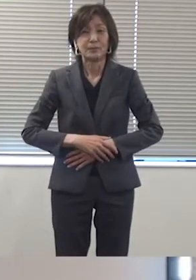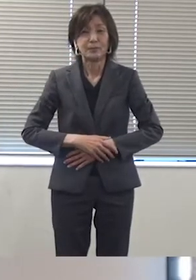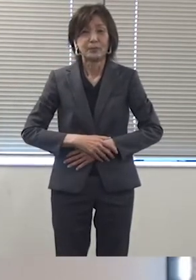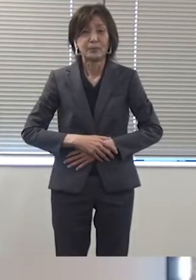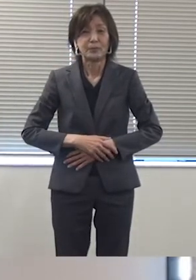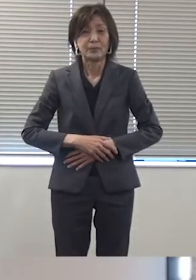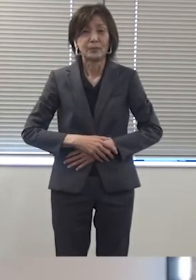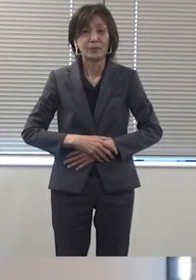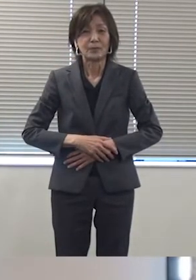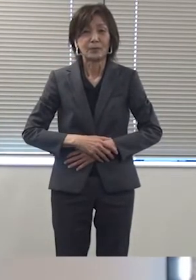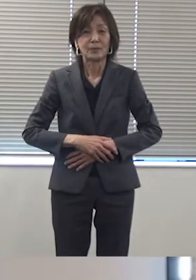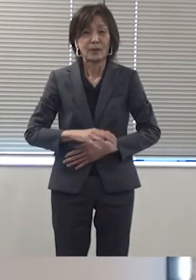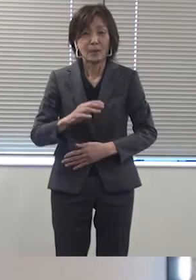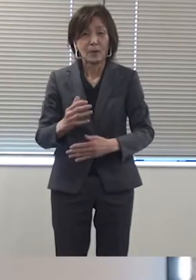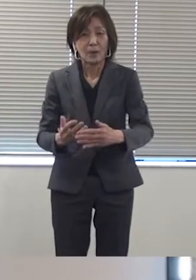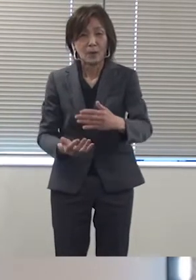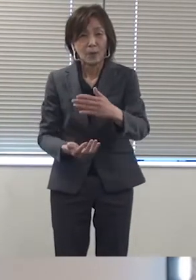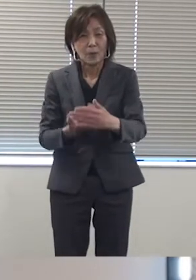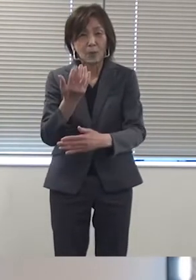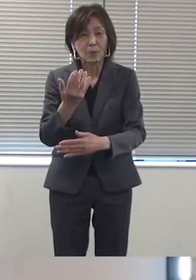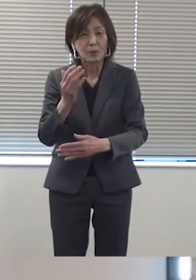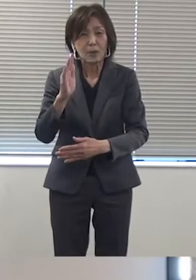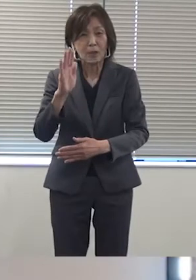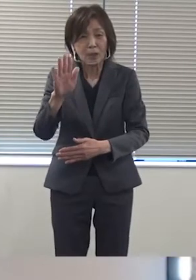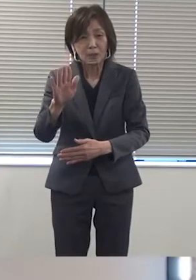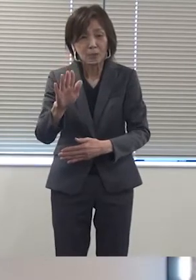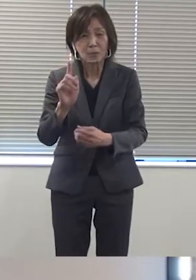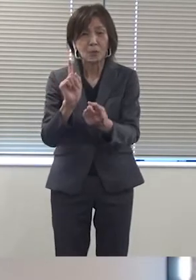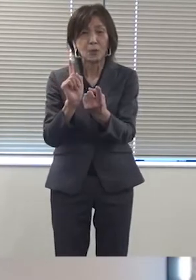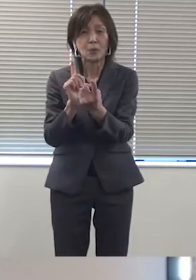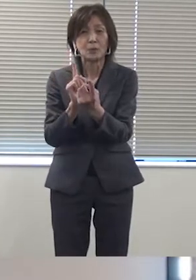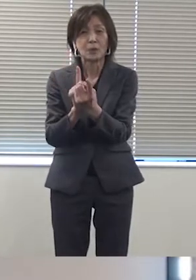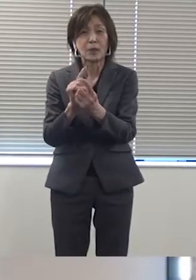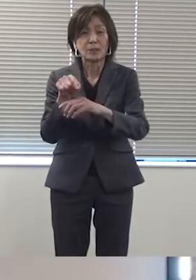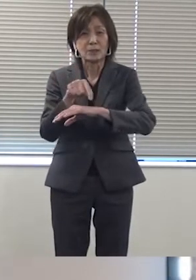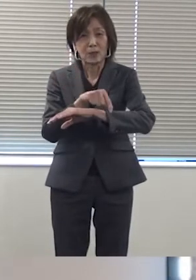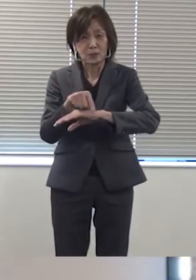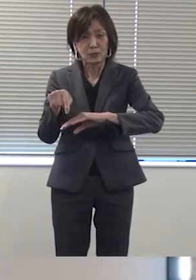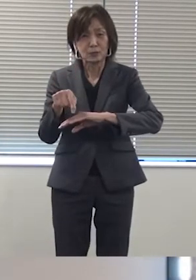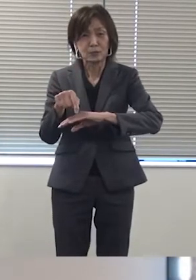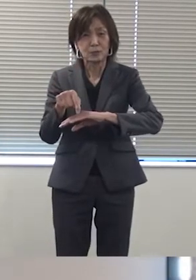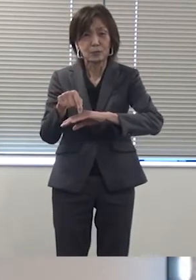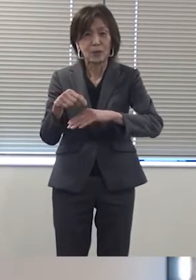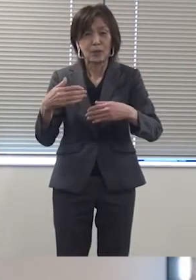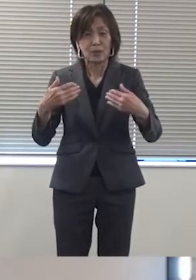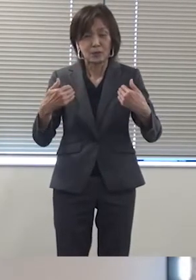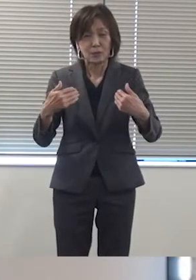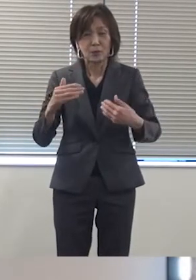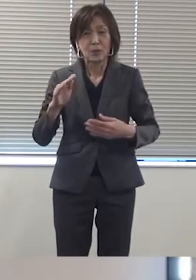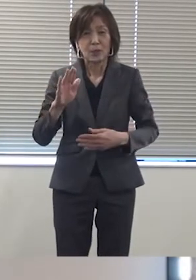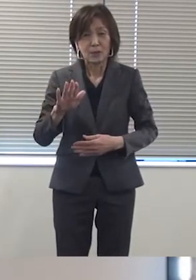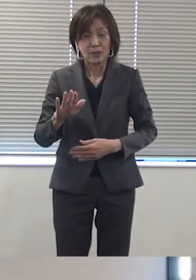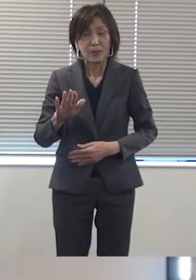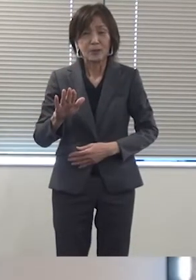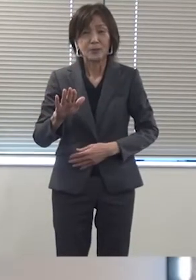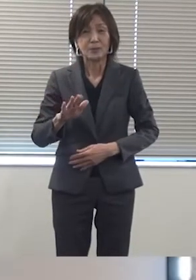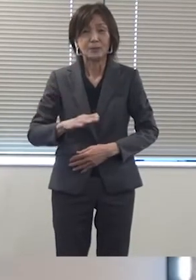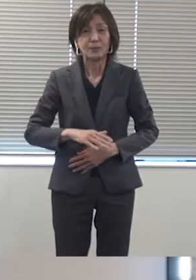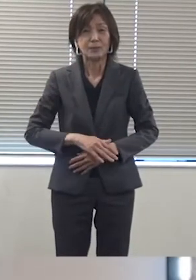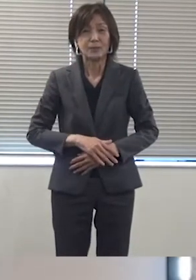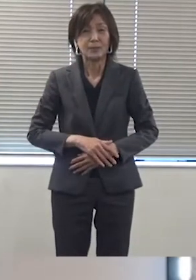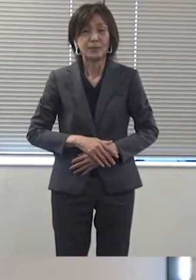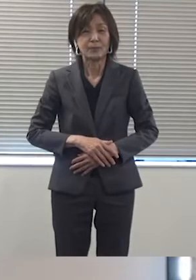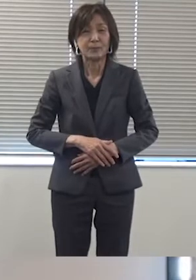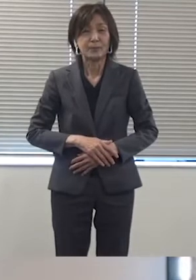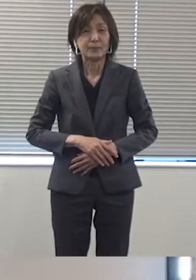るんですよね。でちょっとあの後ろの方へずっと下がっていくと、今度被害調査があります。で被害調